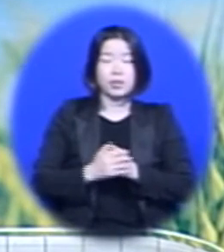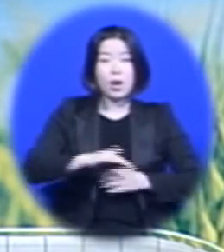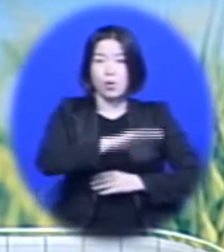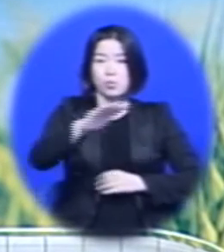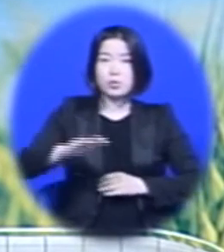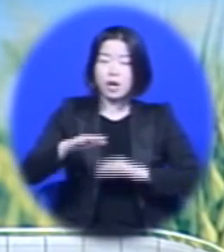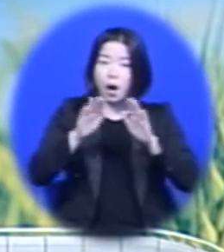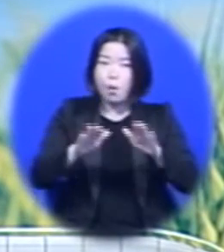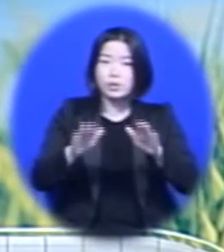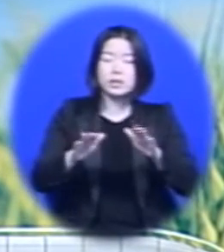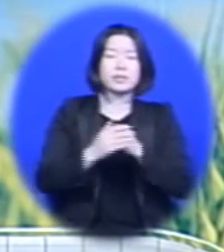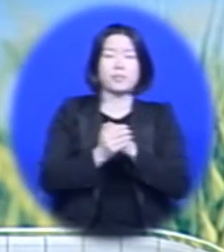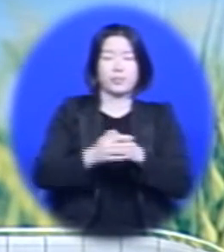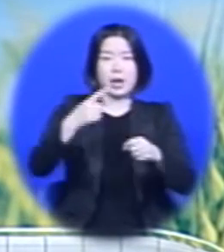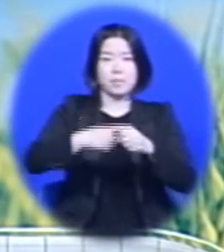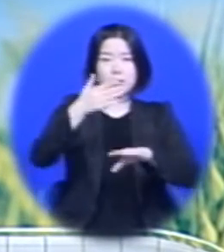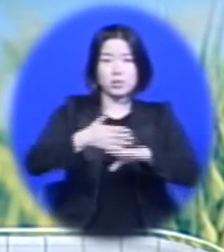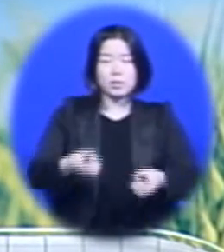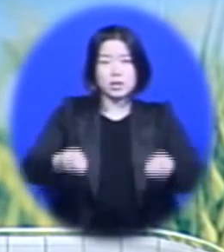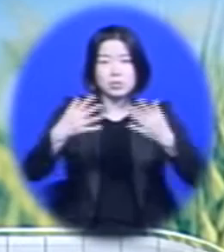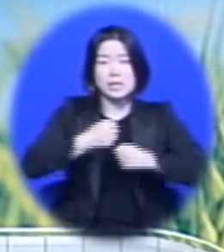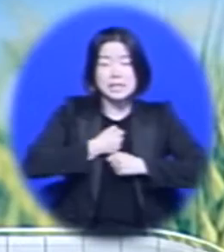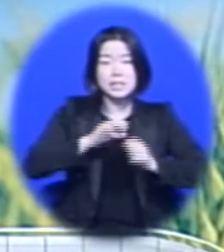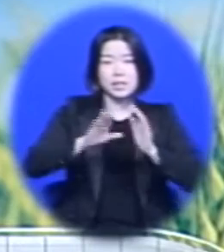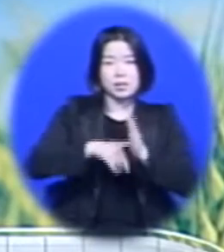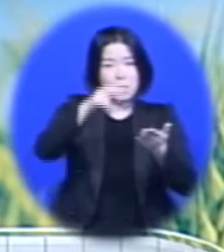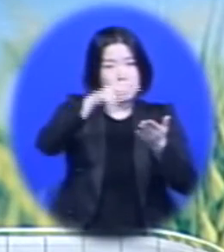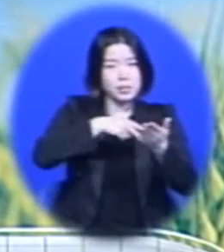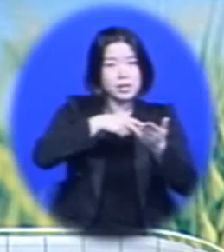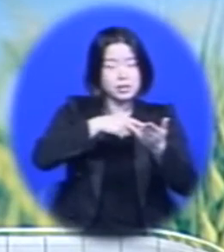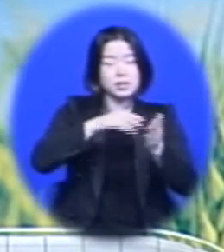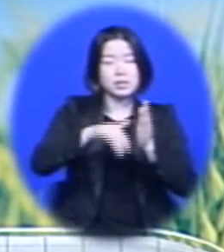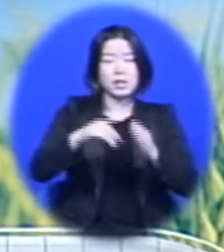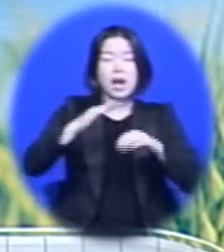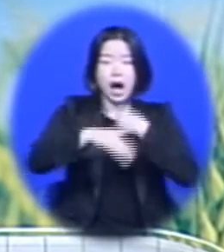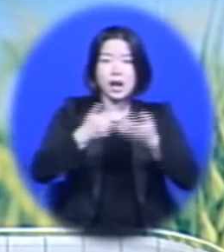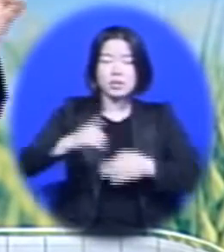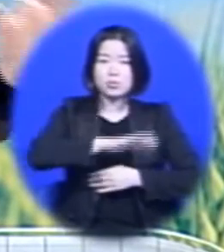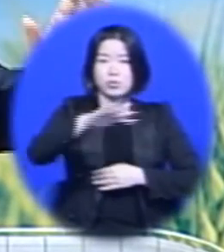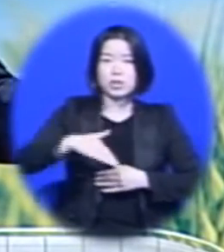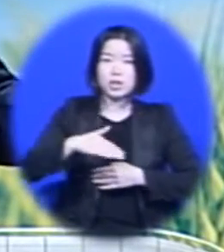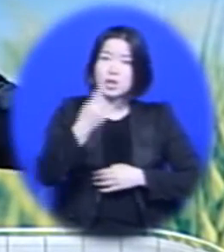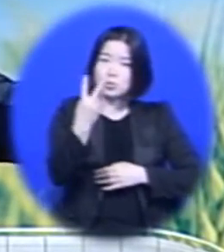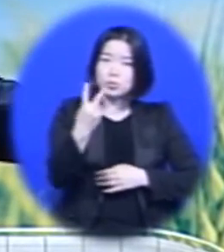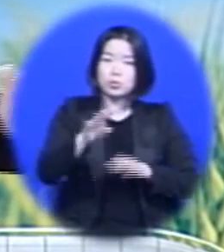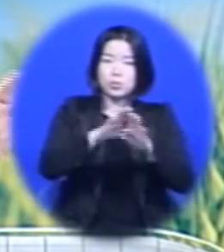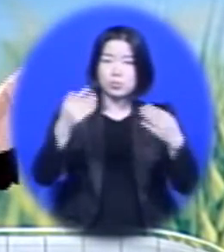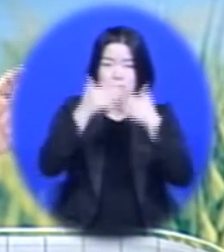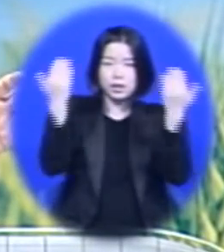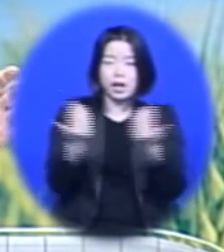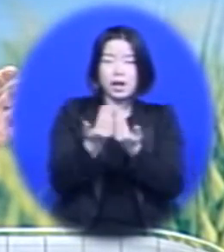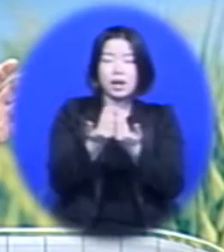우리가 오늘 맥주감사주의를 지키면서 말씀을 읽어볼 때 하나님은 우리에게 두 문이 다 열리기를